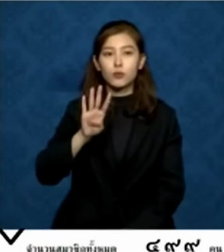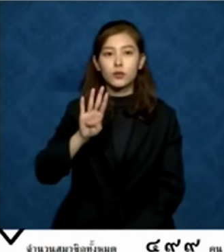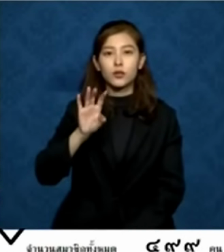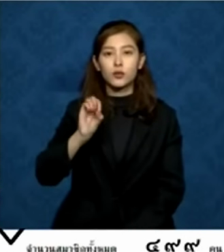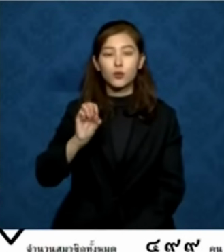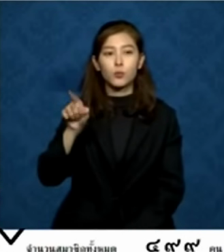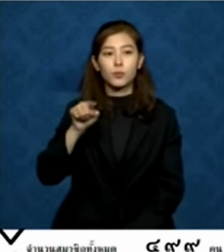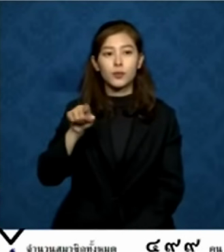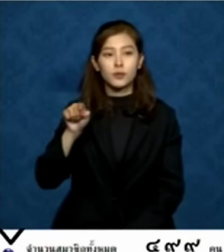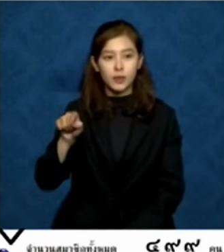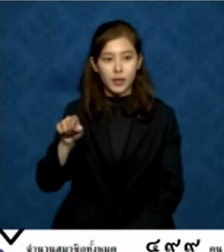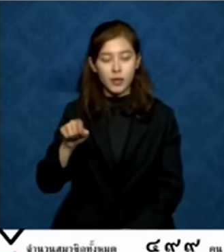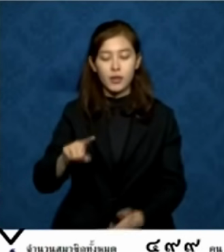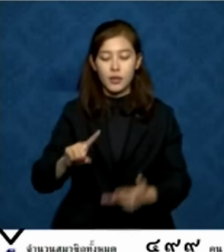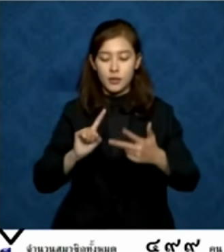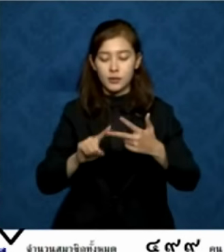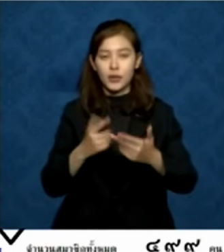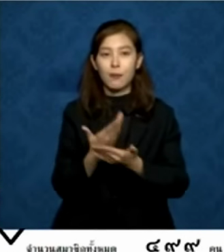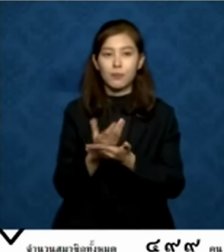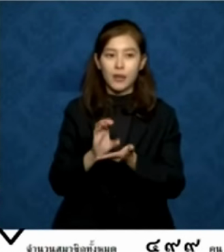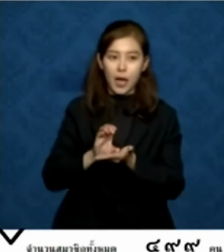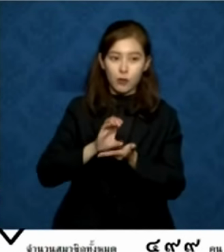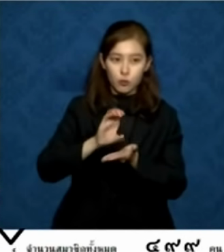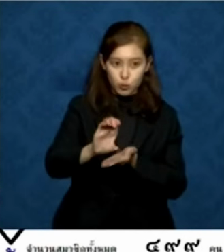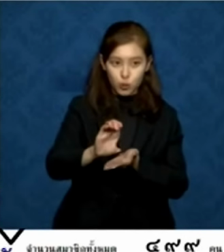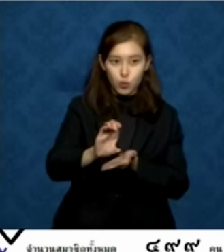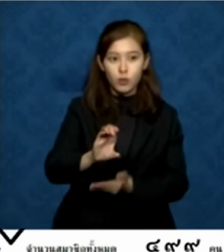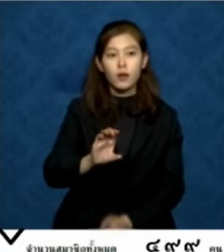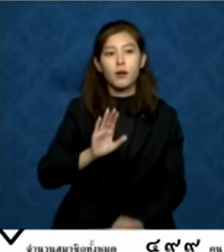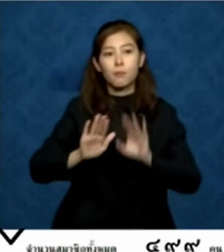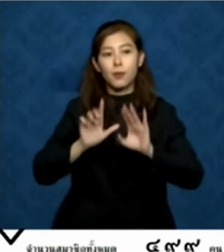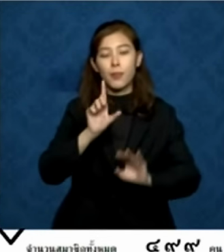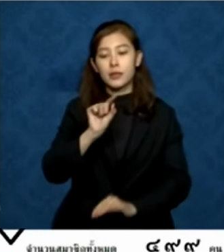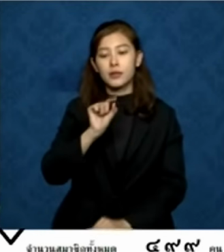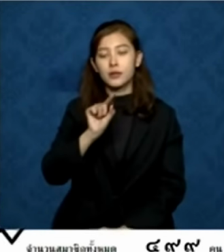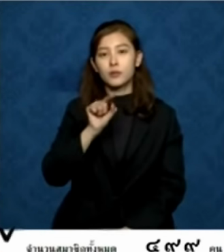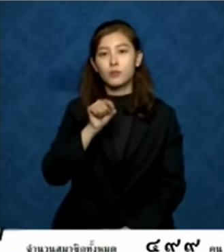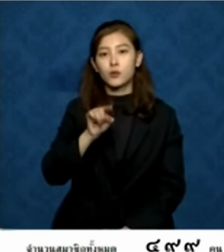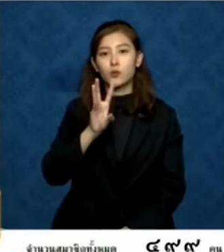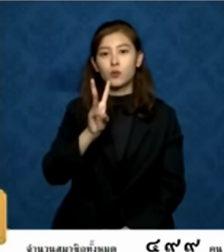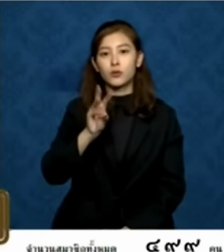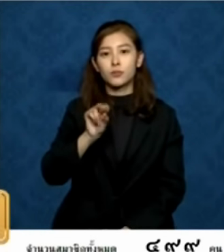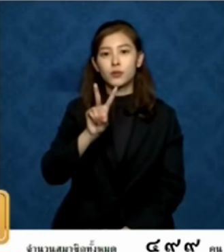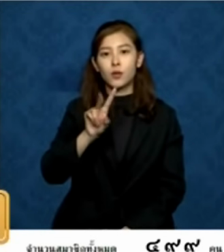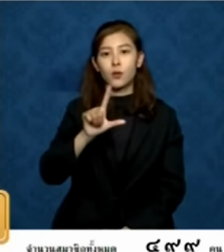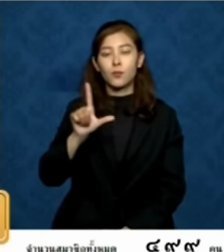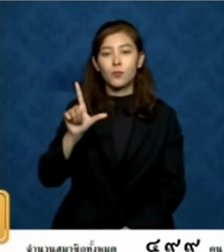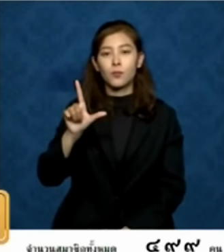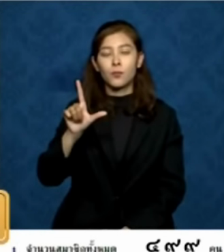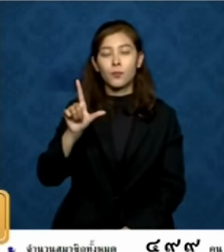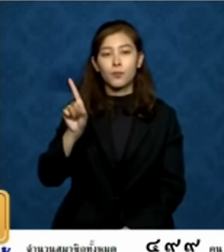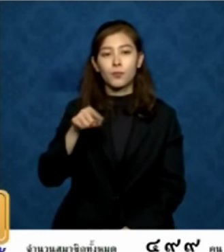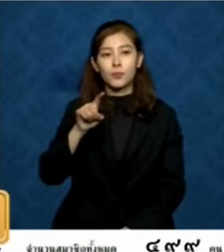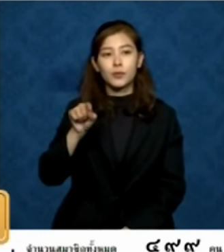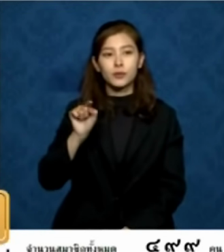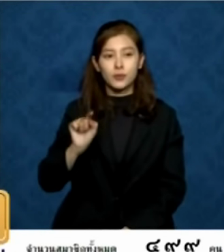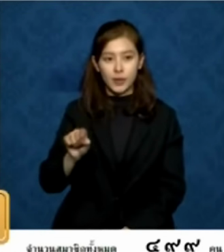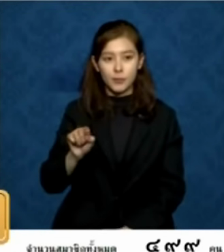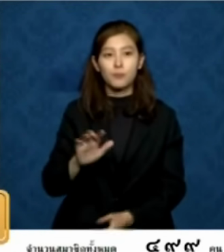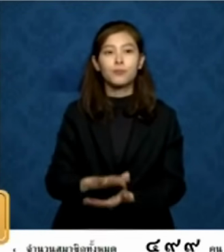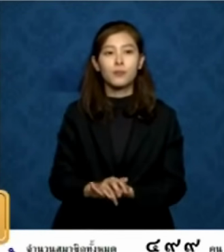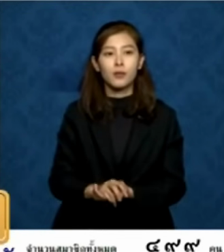717,722.2 ล้านบาทหรือคิดเป็นร้อยละ 20.6 และรายจ่ายชำระคืนเงินกู้จำนวน